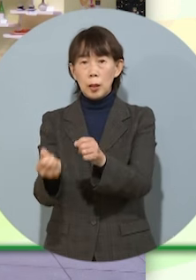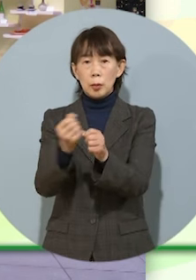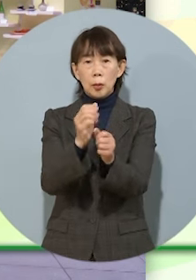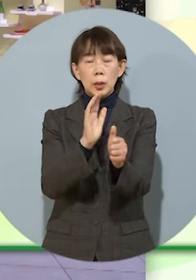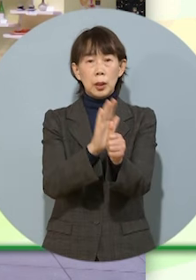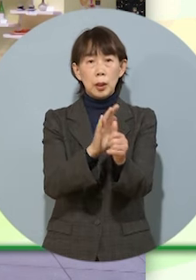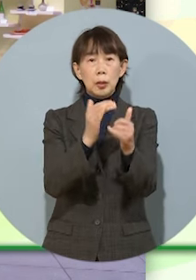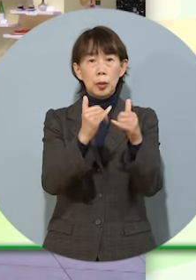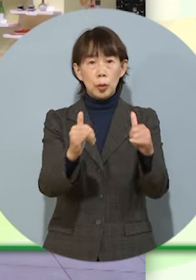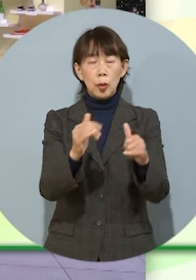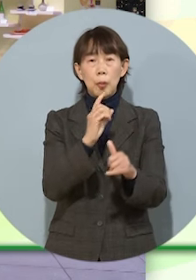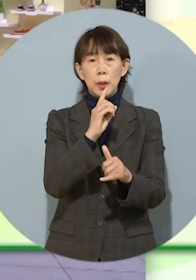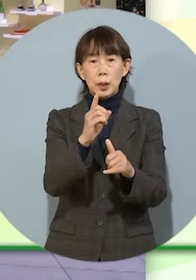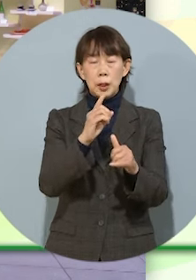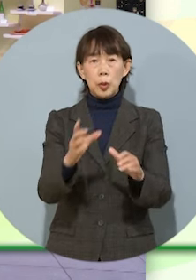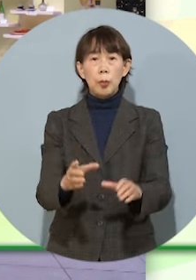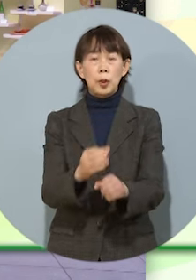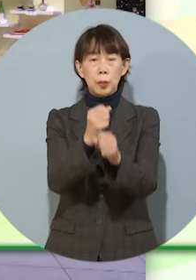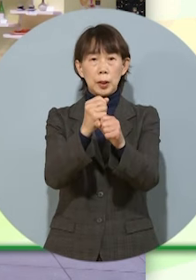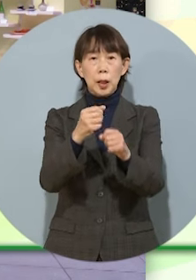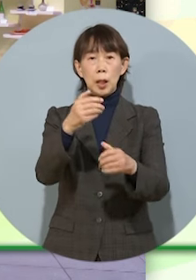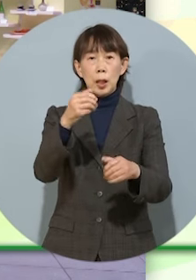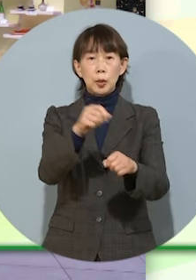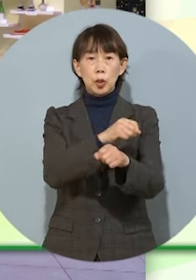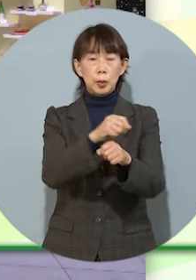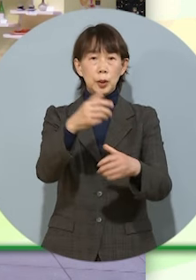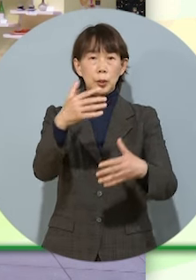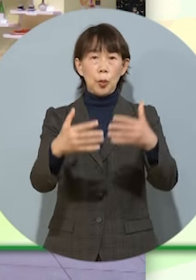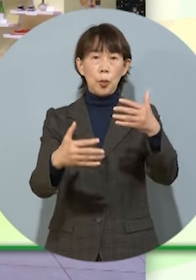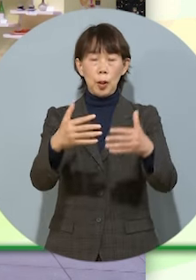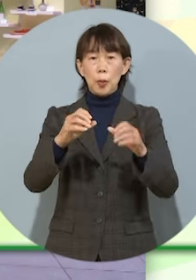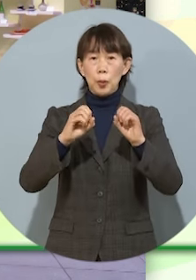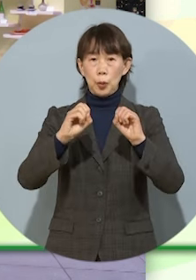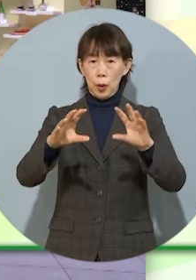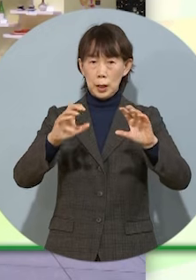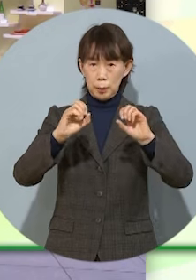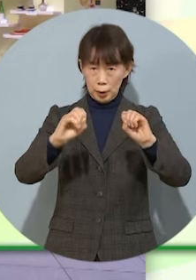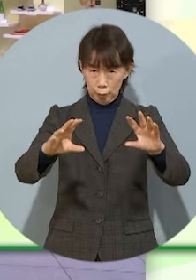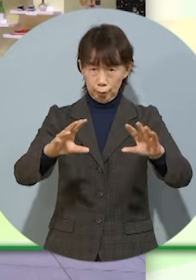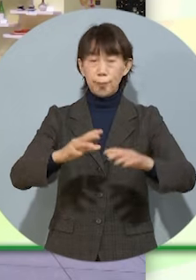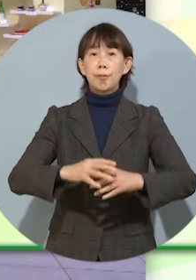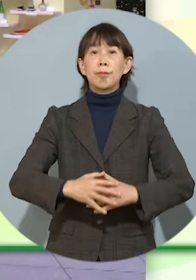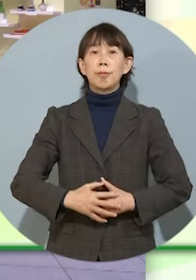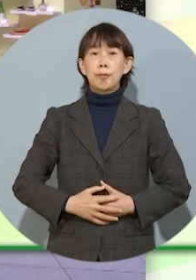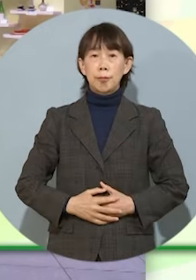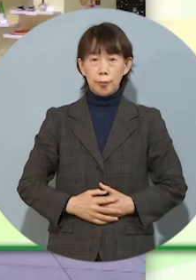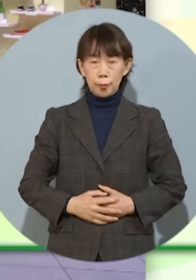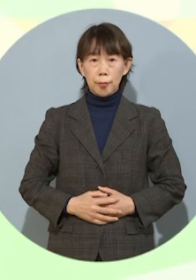支える方々からのメッセージを集めたオリジナルムービーを放映します。